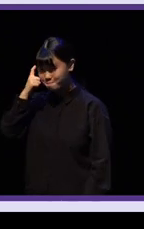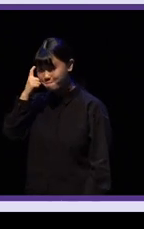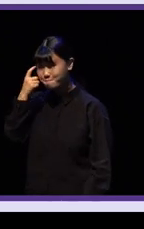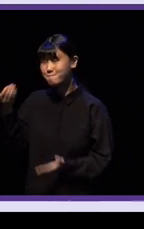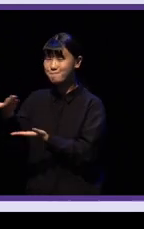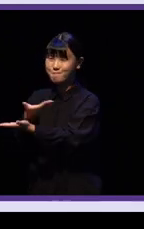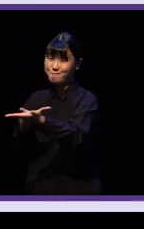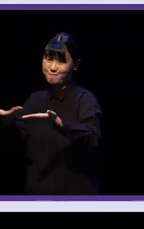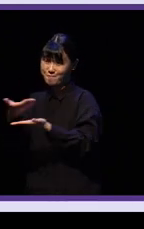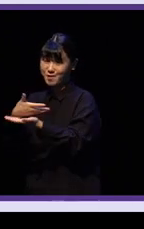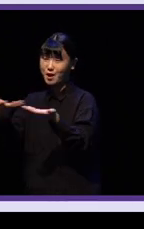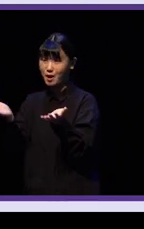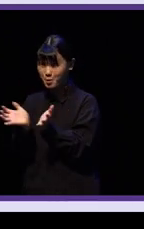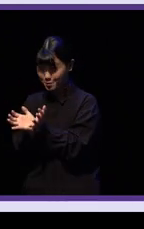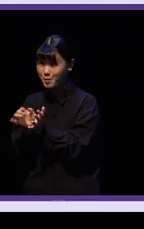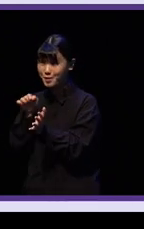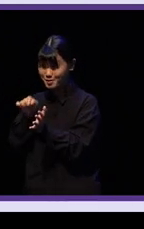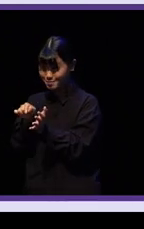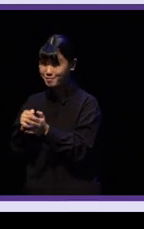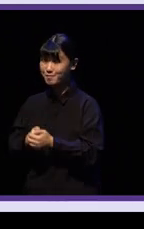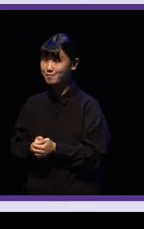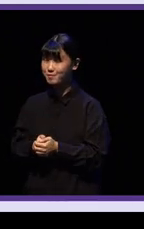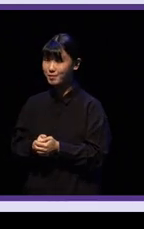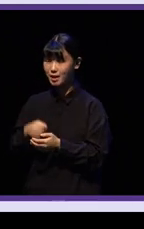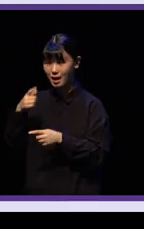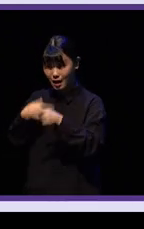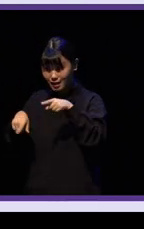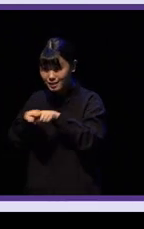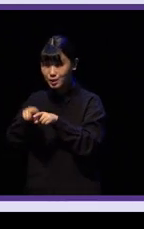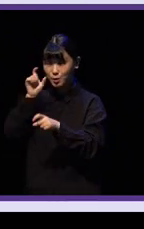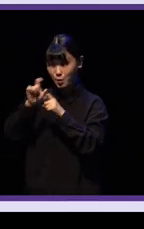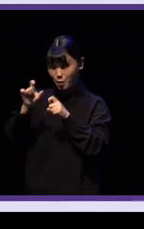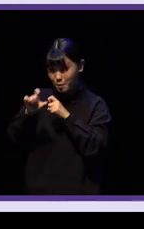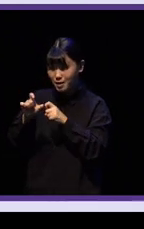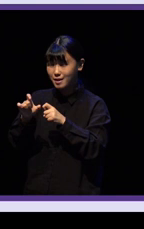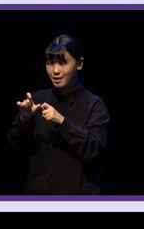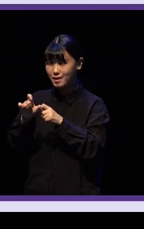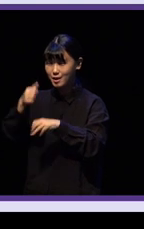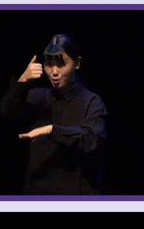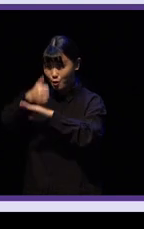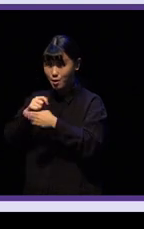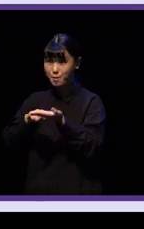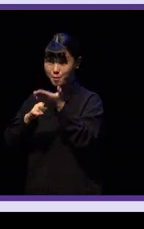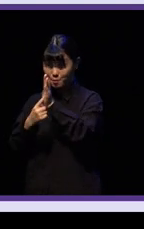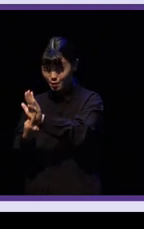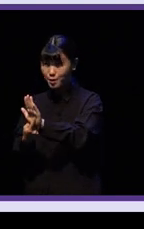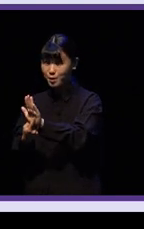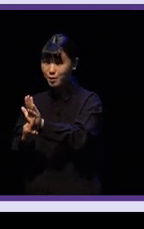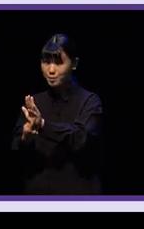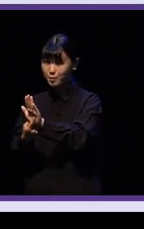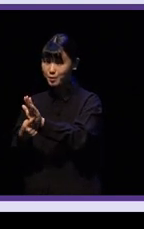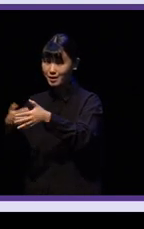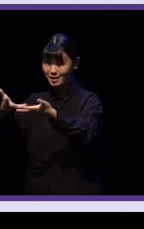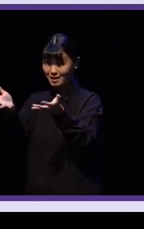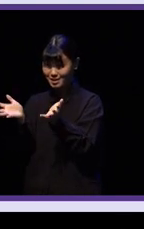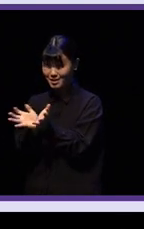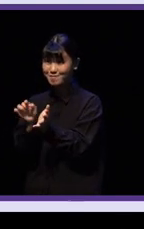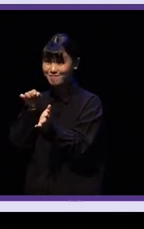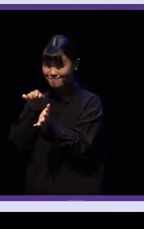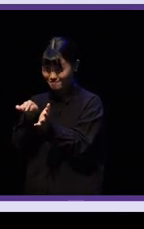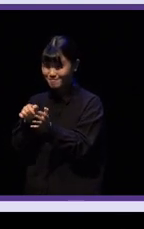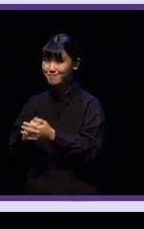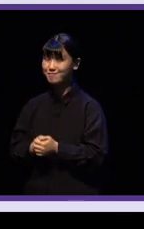있는지에 대해서 함께 고민하고 또 성과도 공유하고 발표하는 이런 창작 협력단위 같이